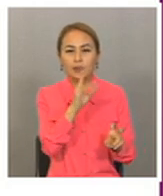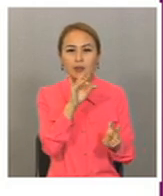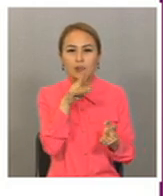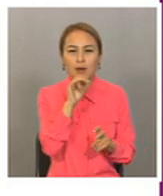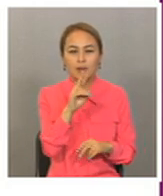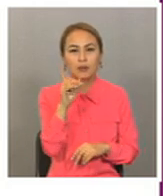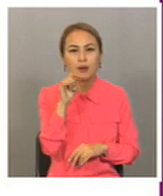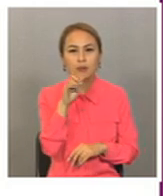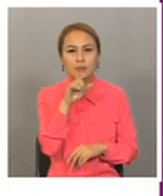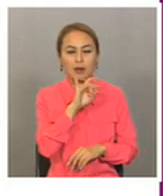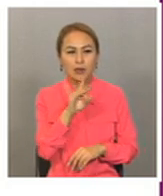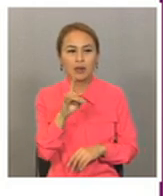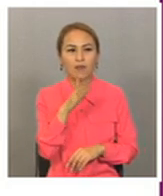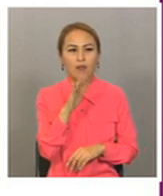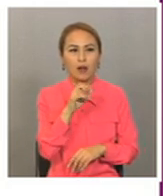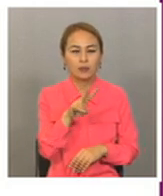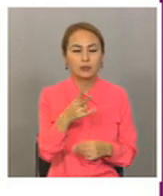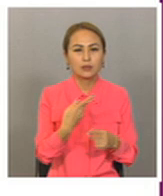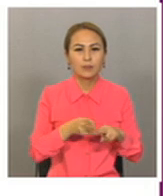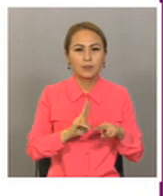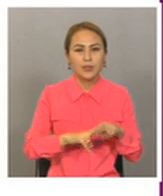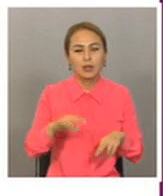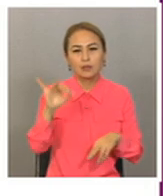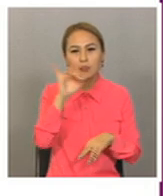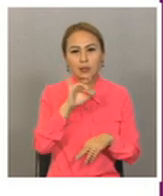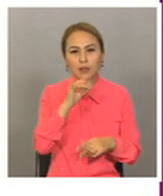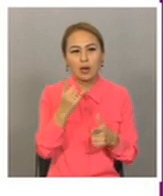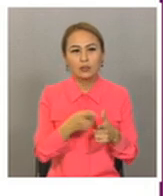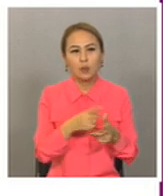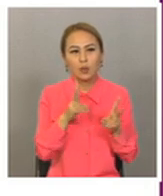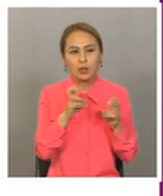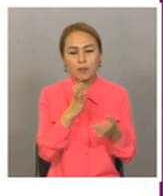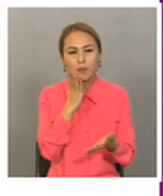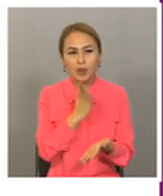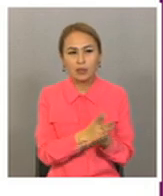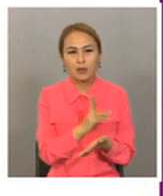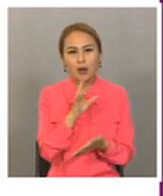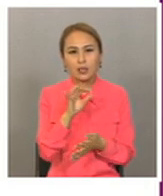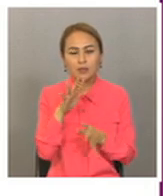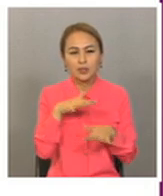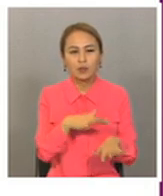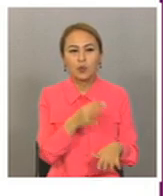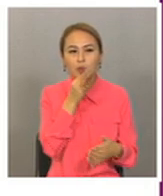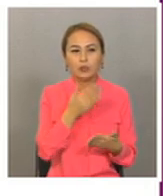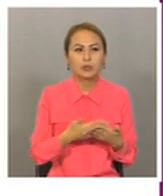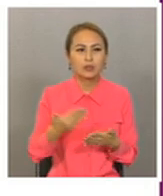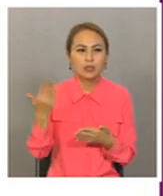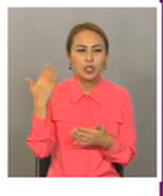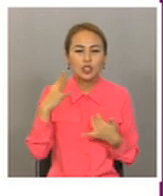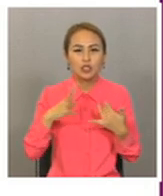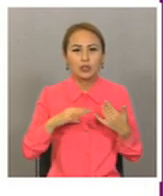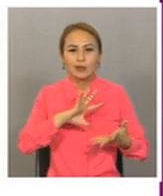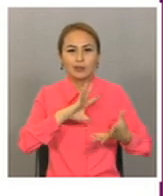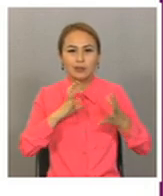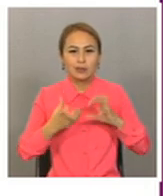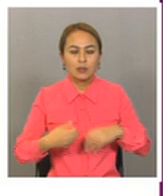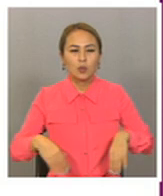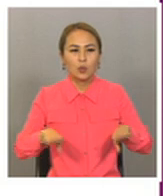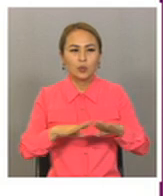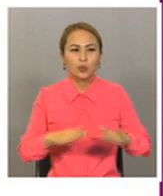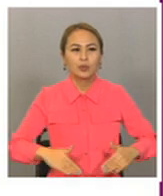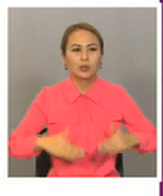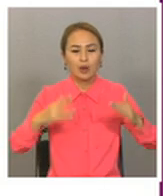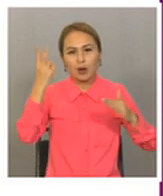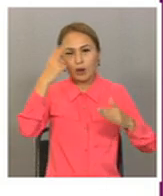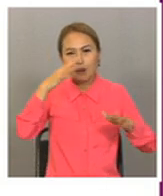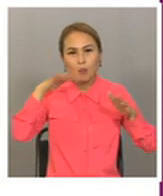Хазар, Хвалын деген тарихи атаулары бар. Каспий теңізі көне дәуірде жер қыртысының көтерілуінен қара